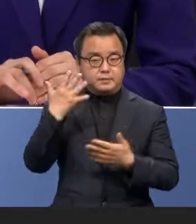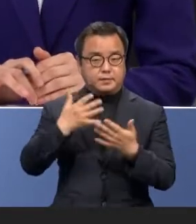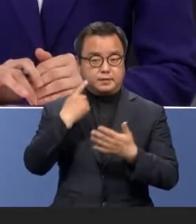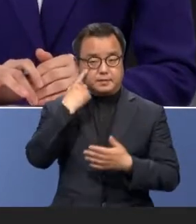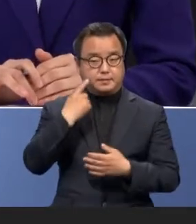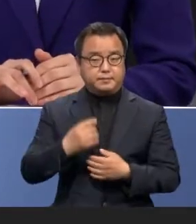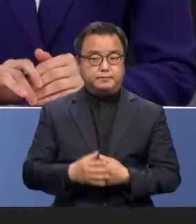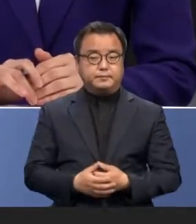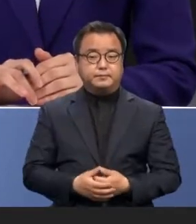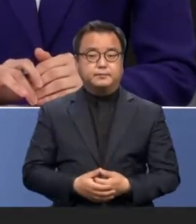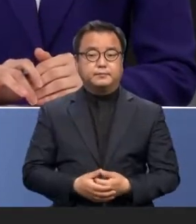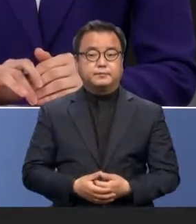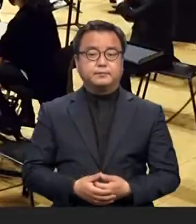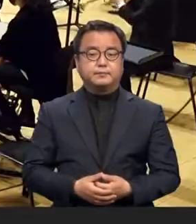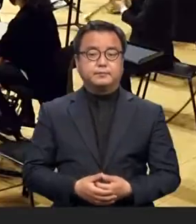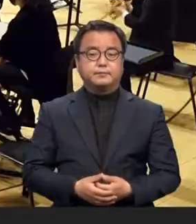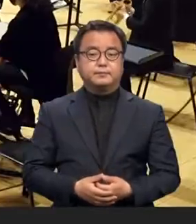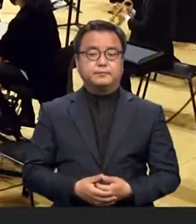보시겠습니다.